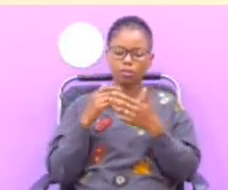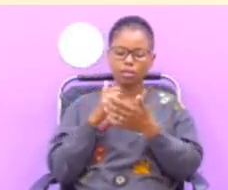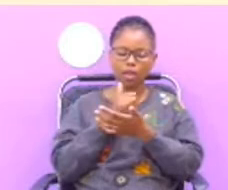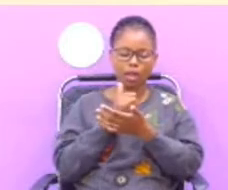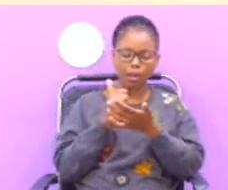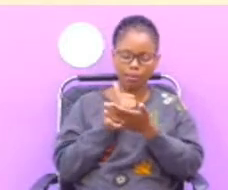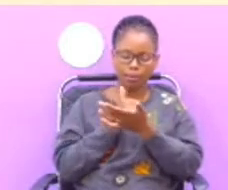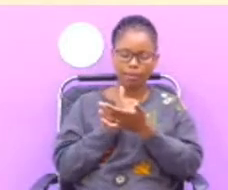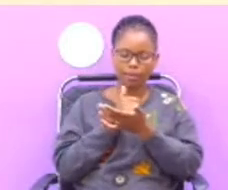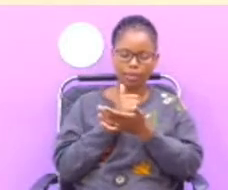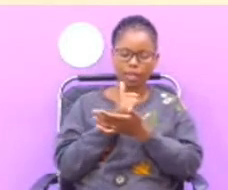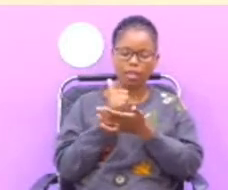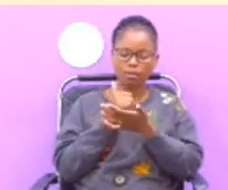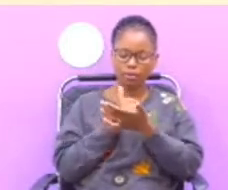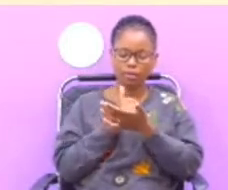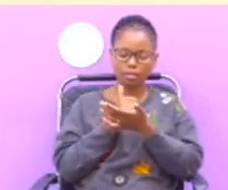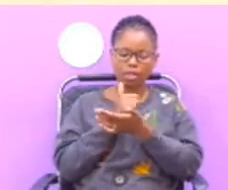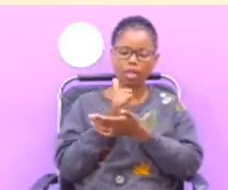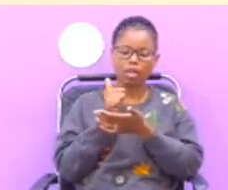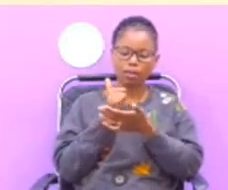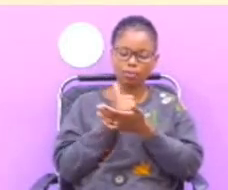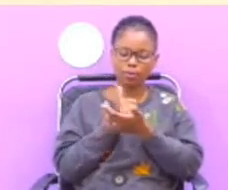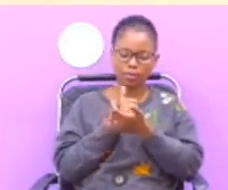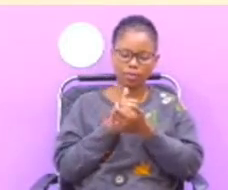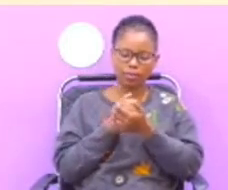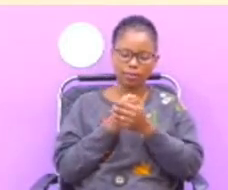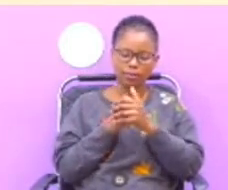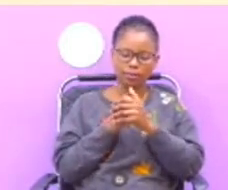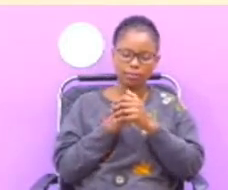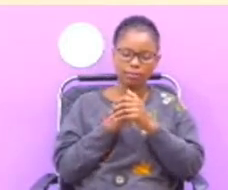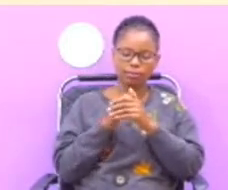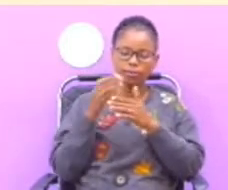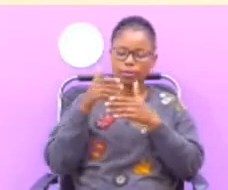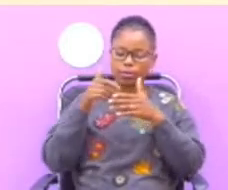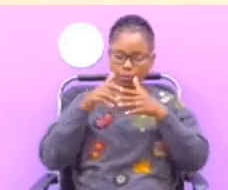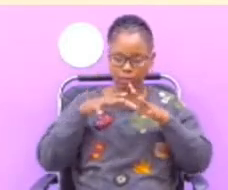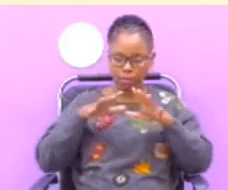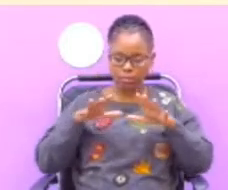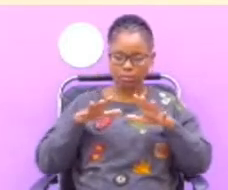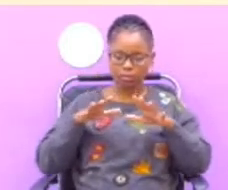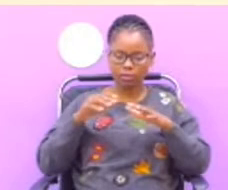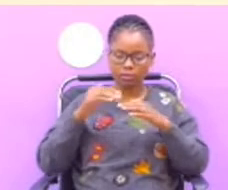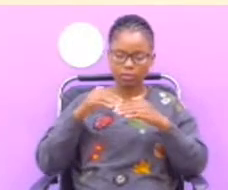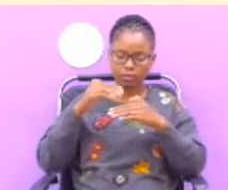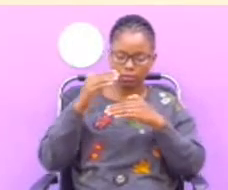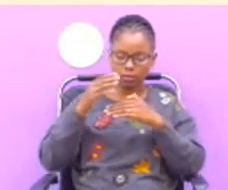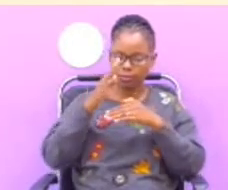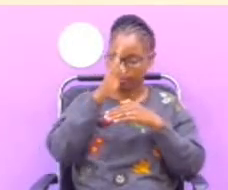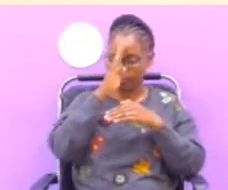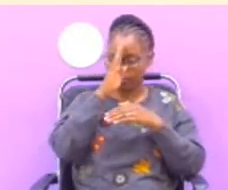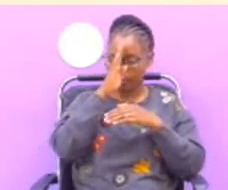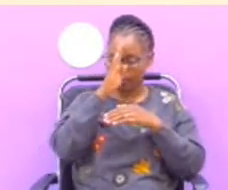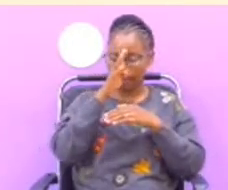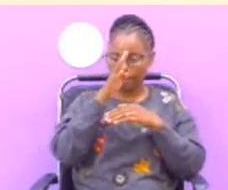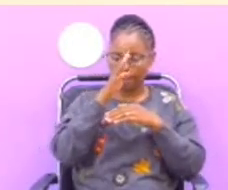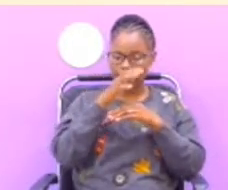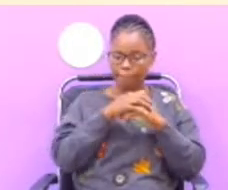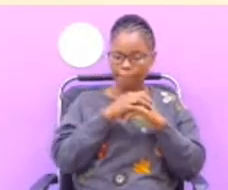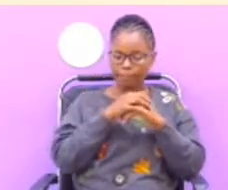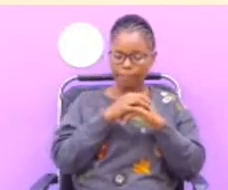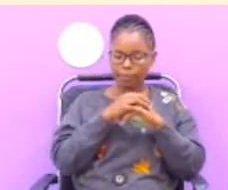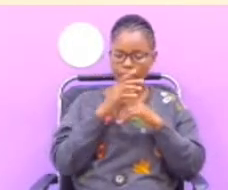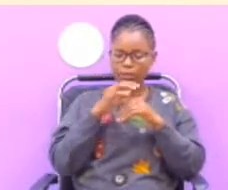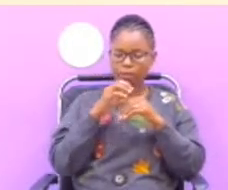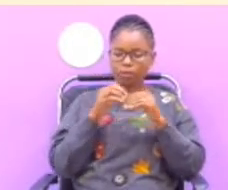tuge amen, amen, amen. Ngai amũrathime, tuonane mũthenya wa Sunday hema-inĩ ya